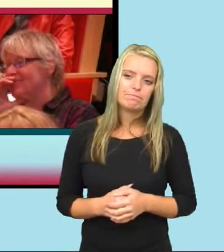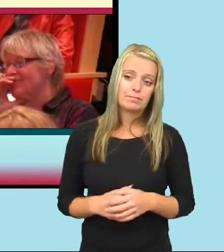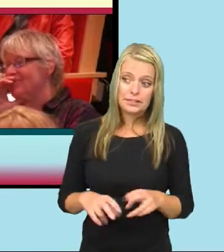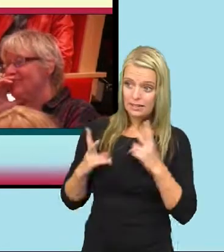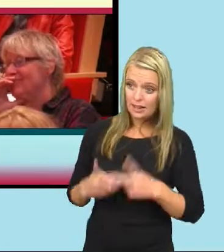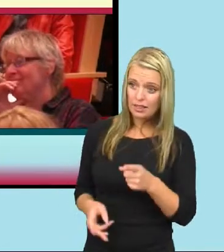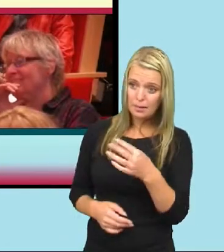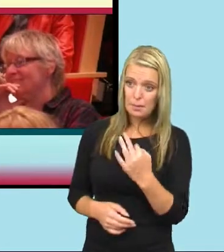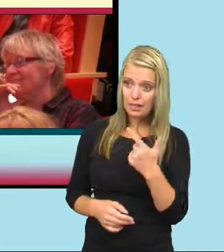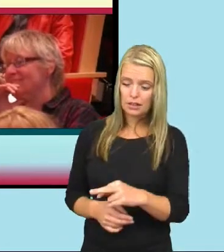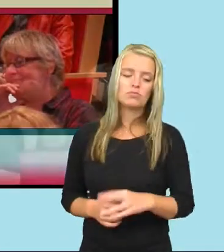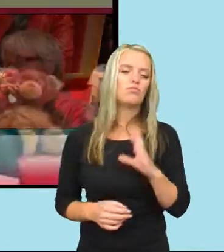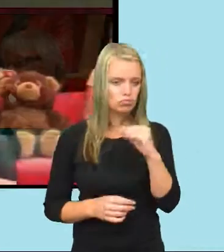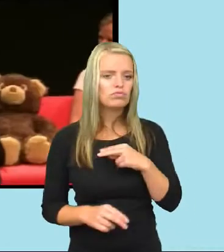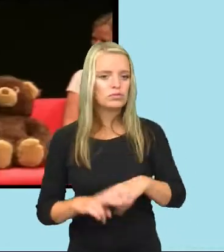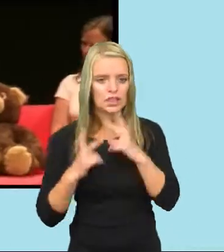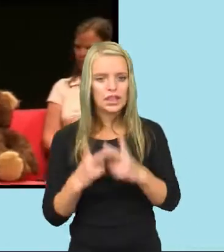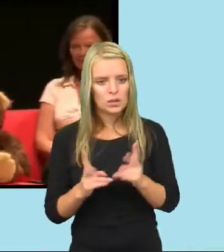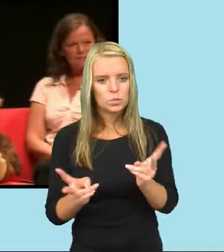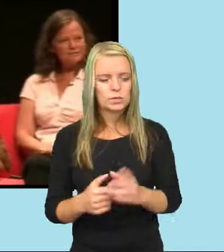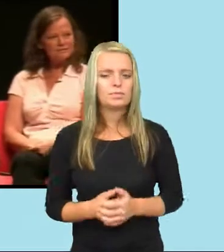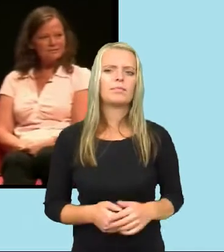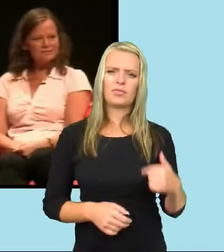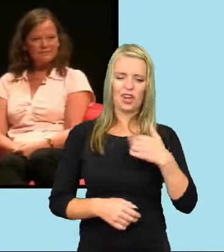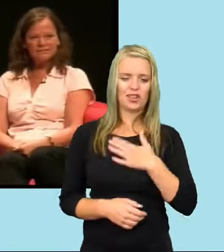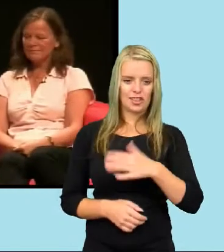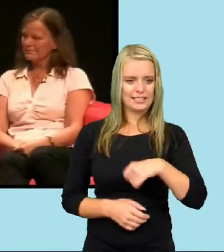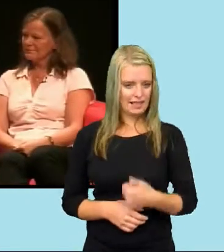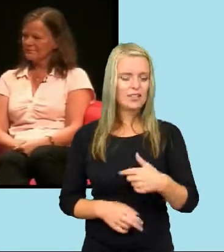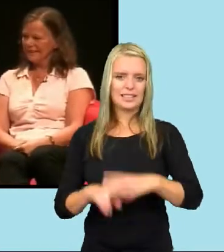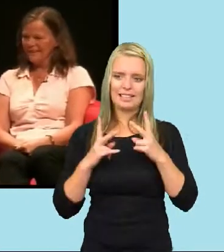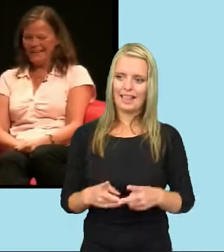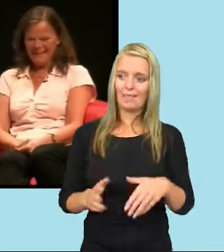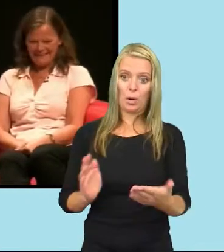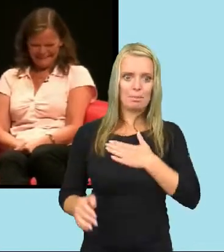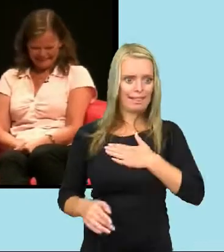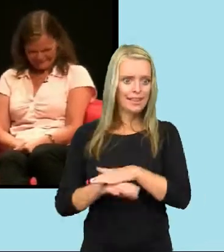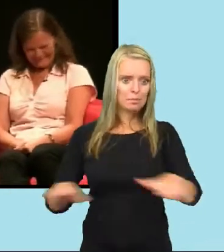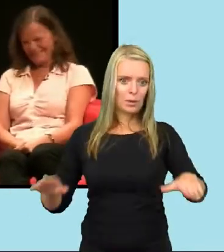jag känner igen den också. Mm. Jag tycker jag känner igen den från köksbordet hemma.